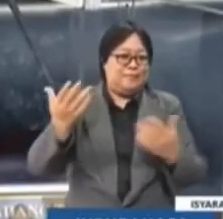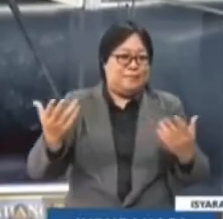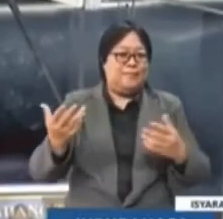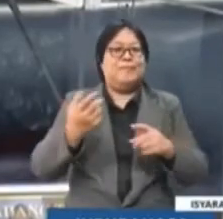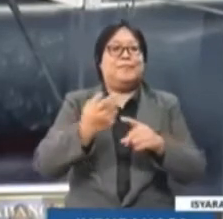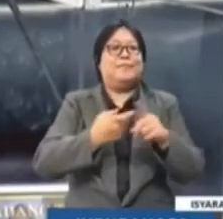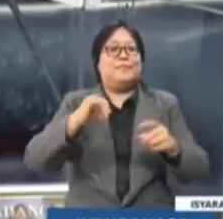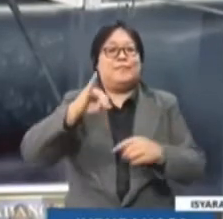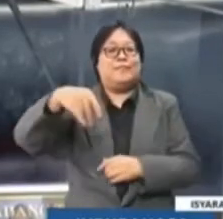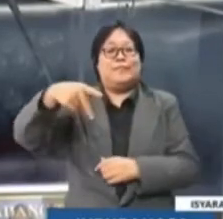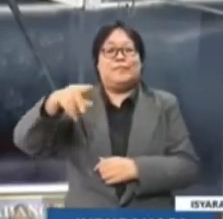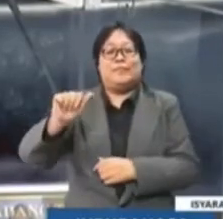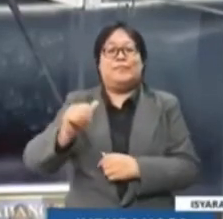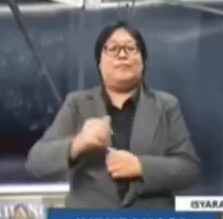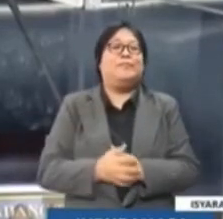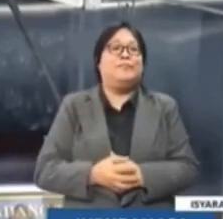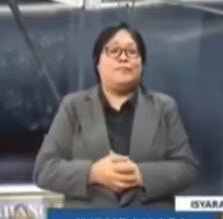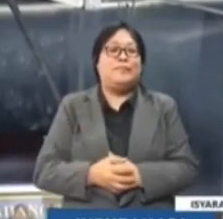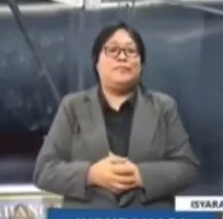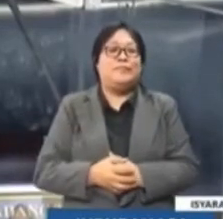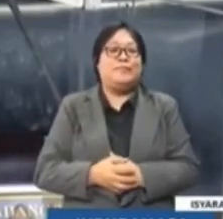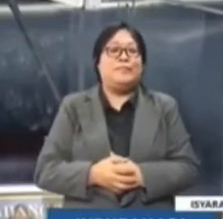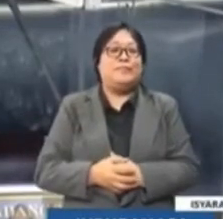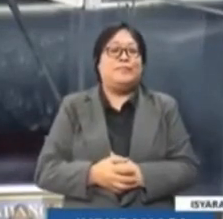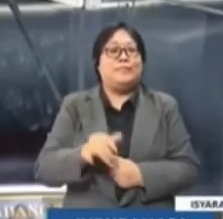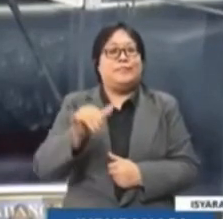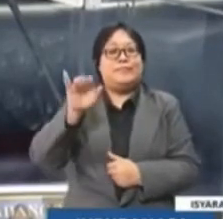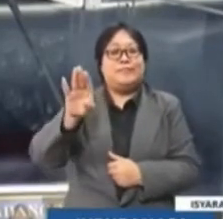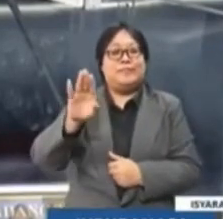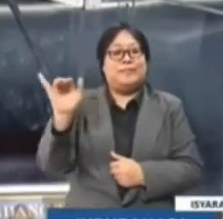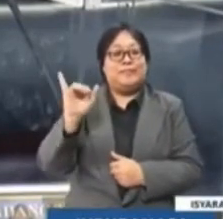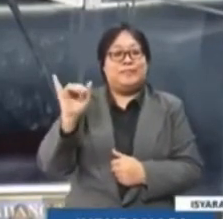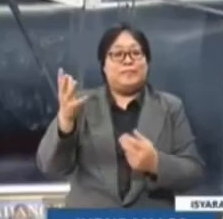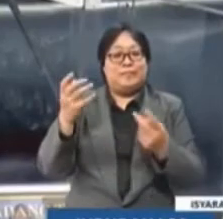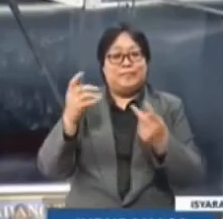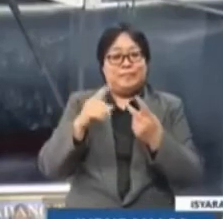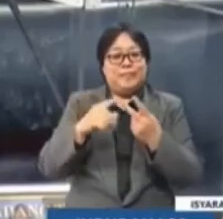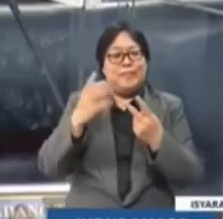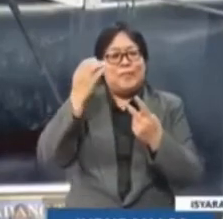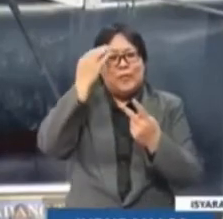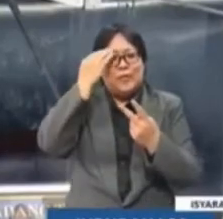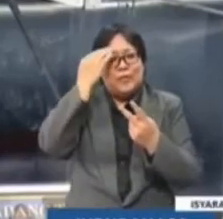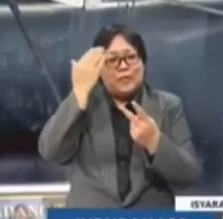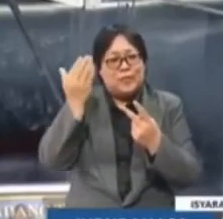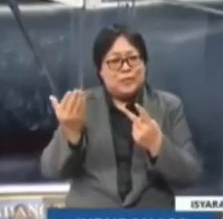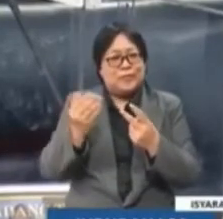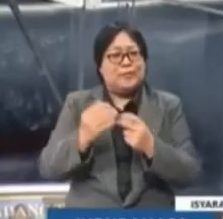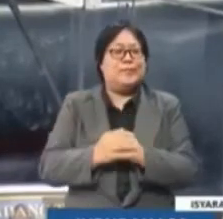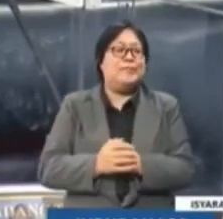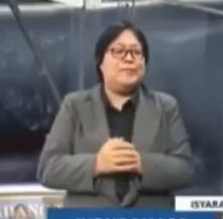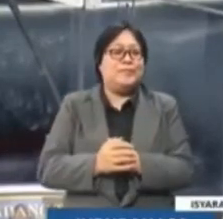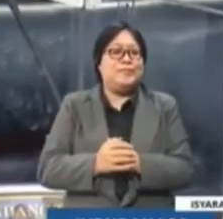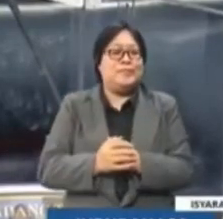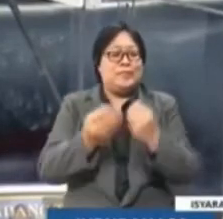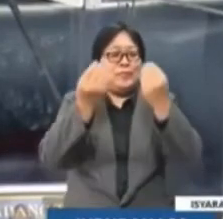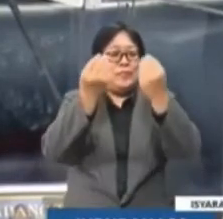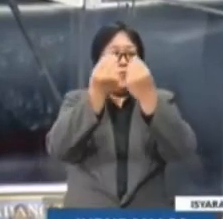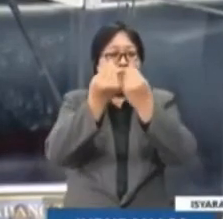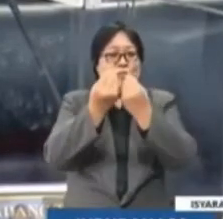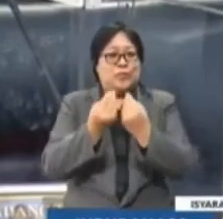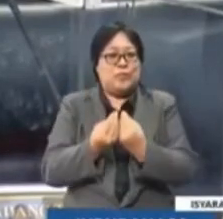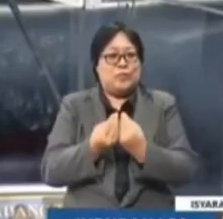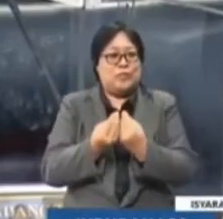dapatkan perempatan awam dan yang bawah juga inginnya T4 tahu hanya ke